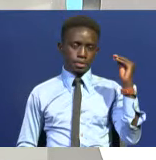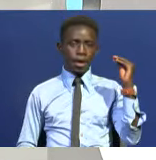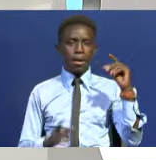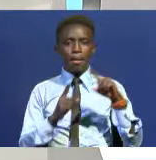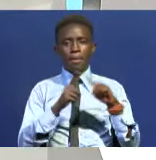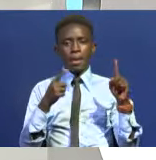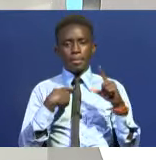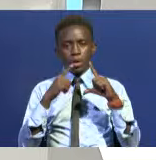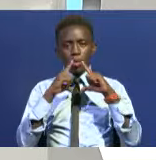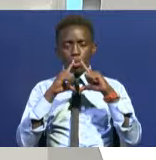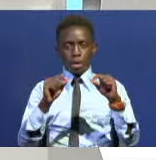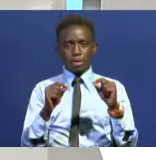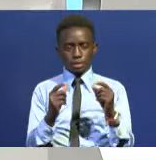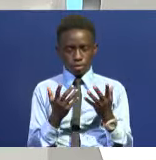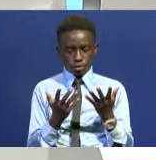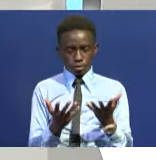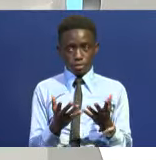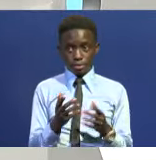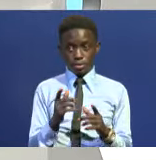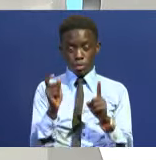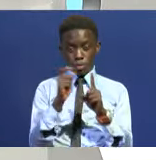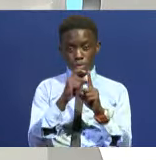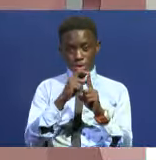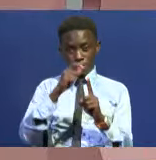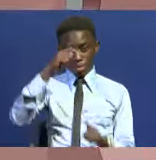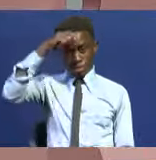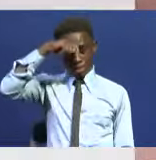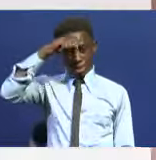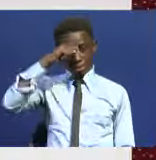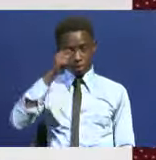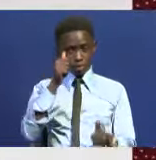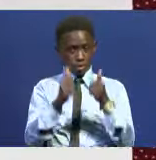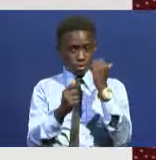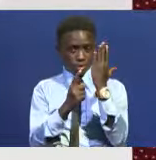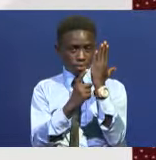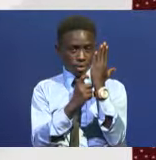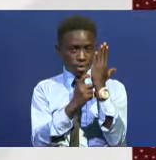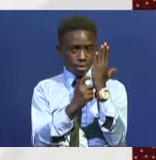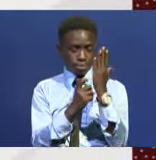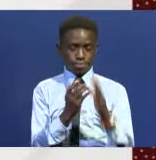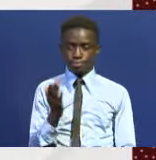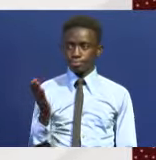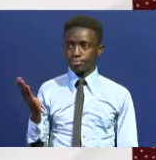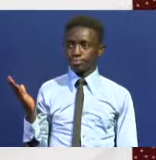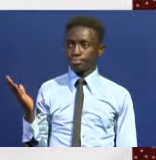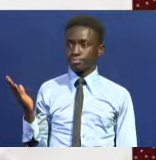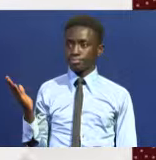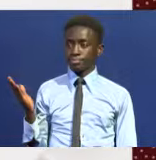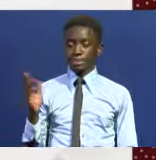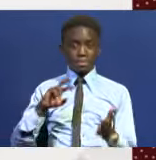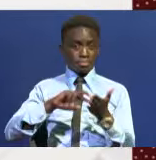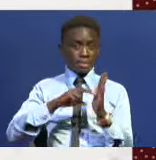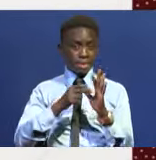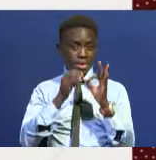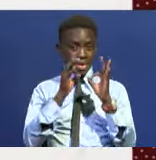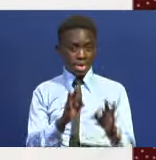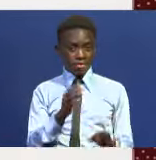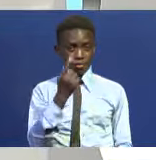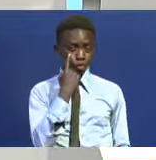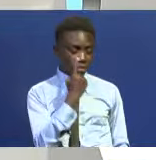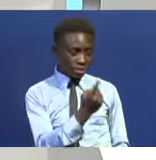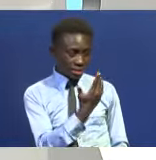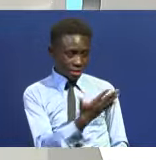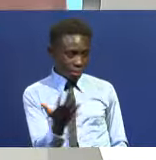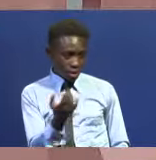konzi ya maji ya mkifu mtoto. Maana ya medhali hii mtazamaji ni kwamba kitu tunachokiona kidogo kinaweza kutosheleza